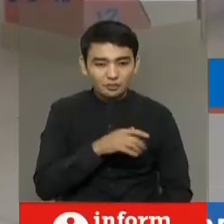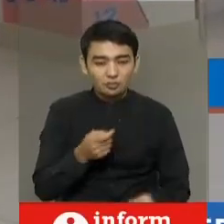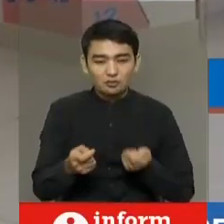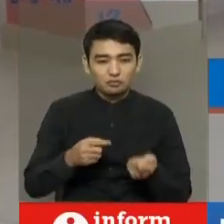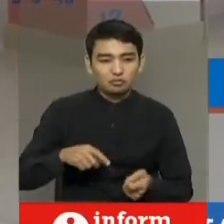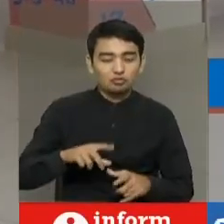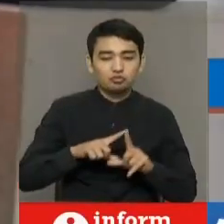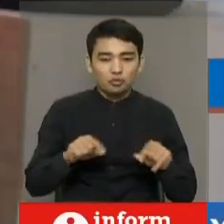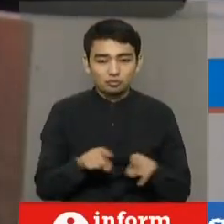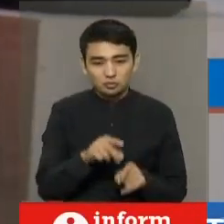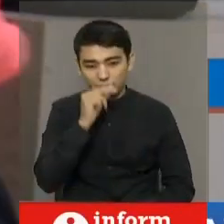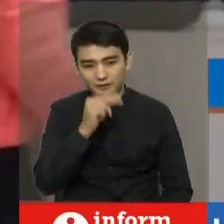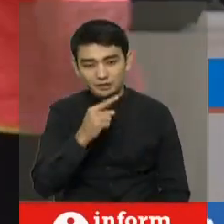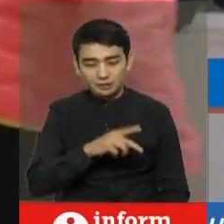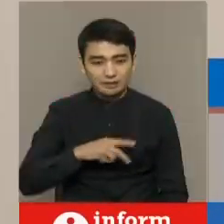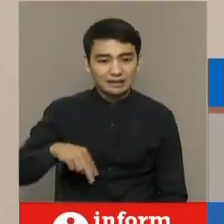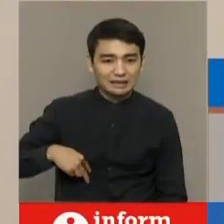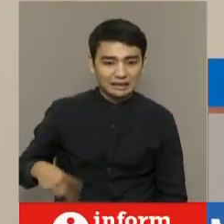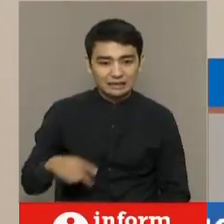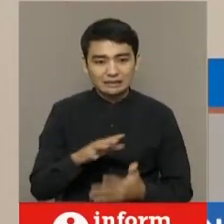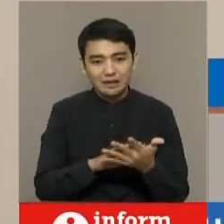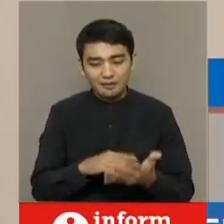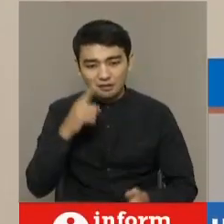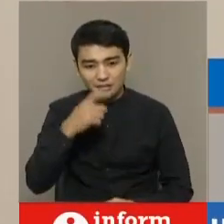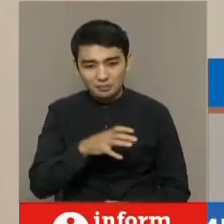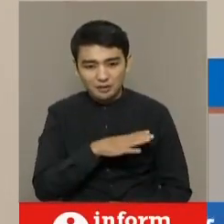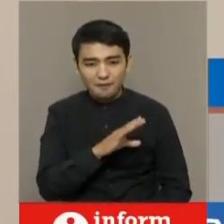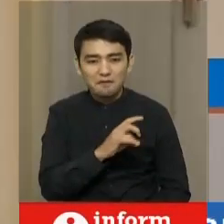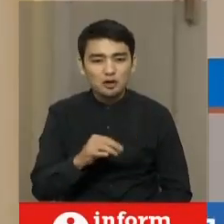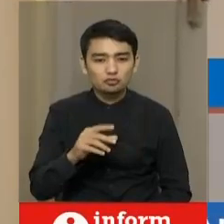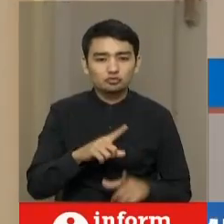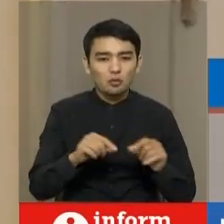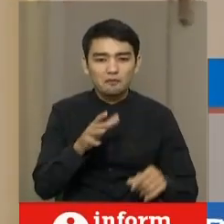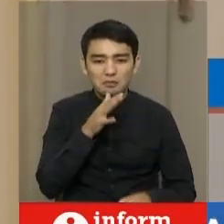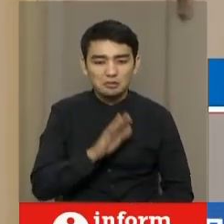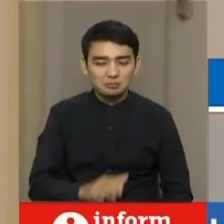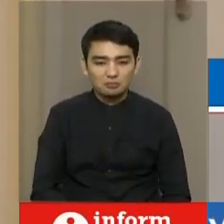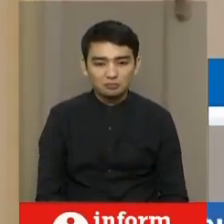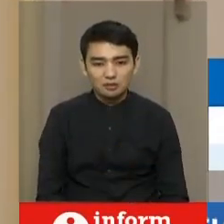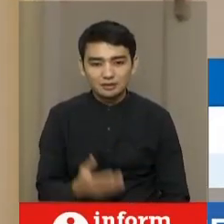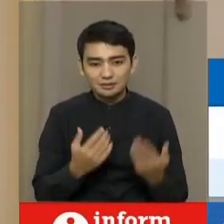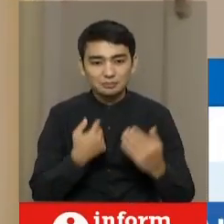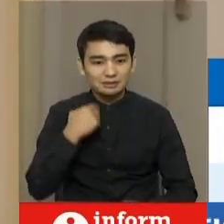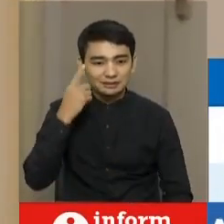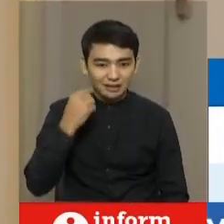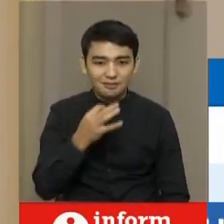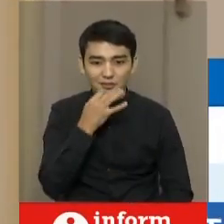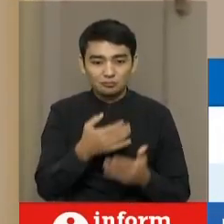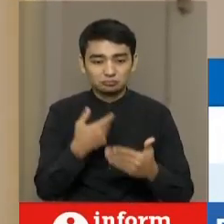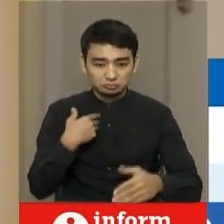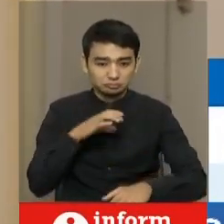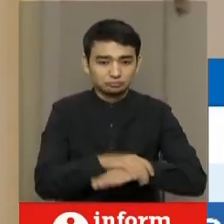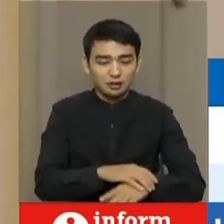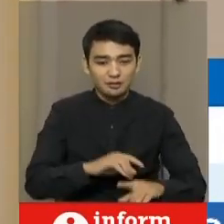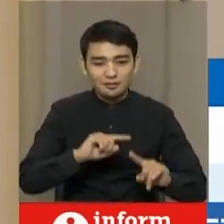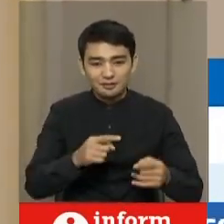школ. Директоры, в свою очередь, заявили, что драка происходила во внешкольное время. Если бы мы знали, конечно, предотвратили бы